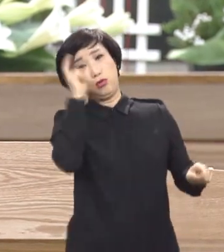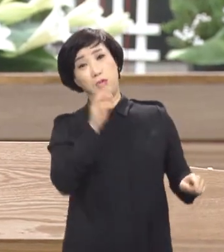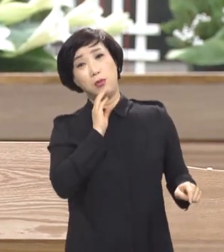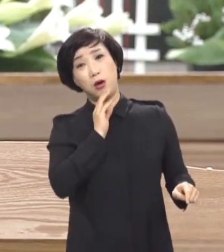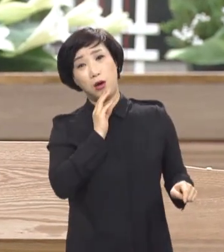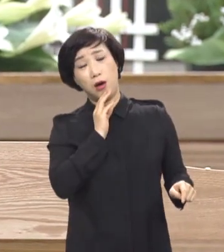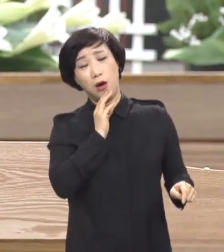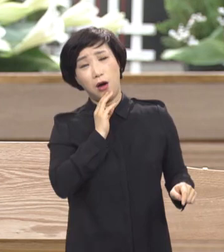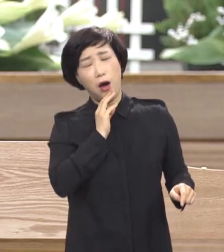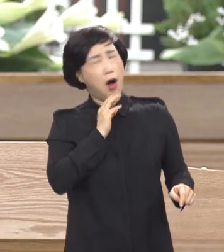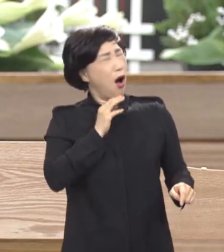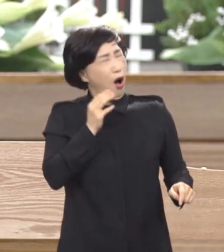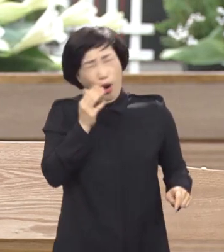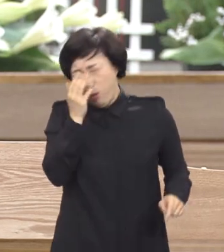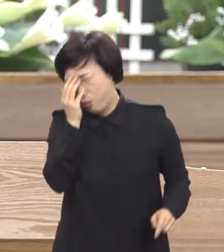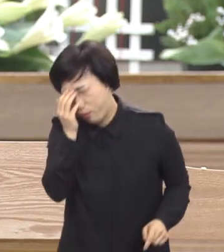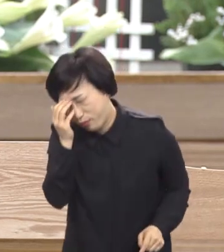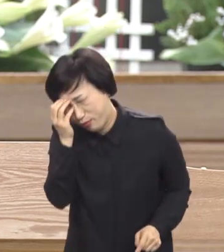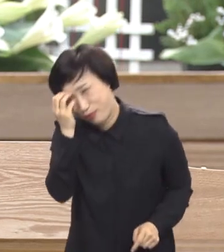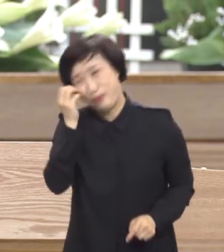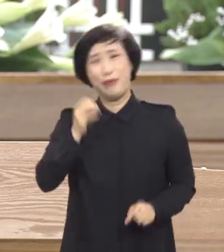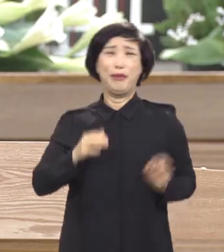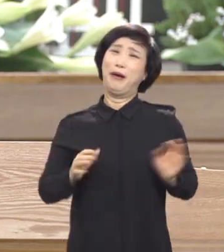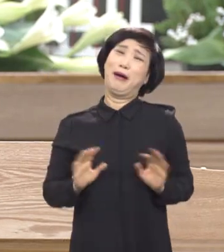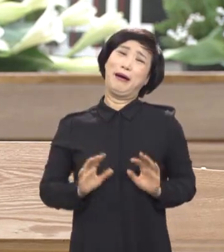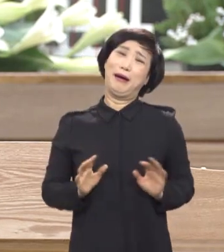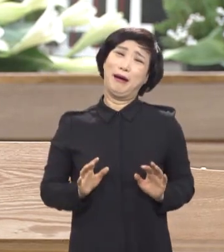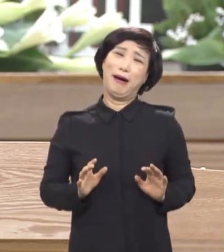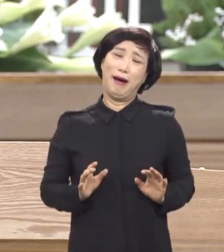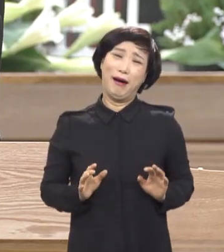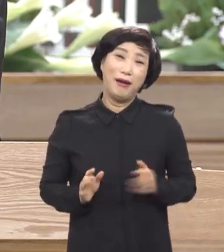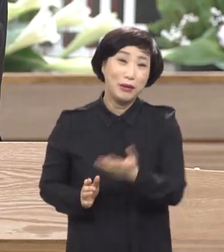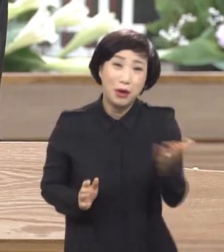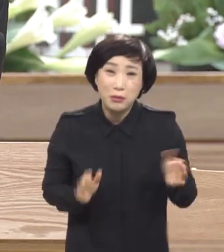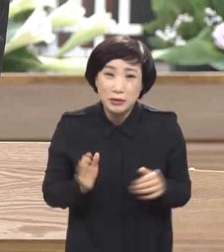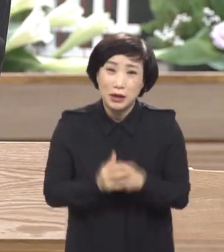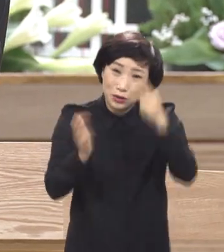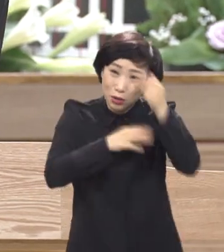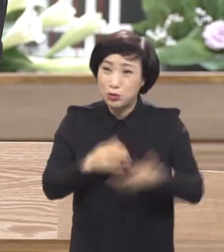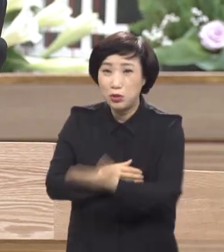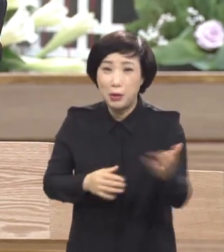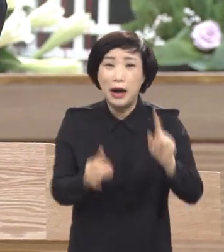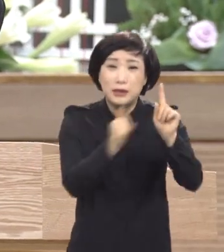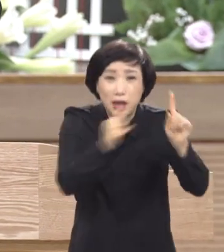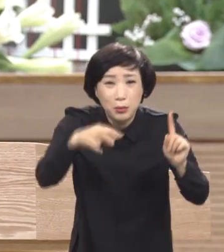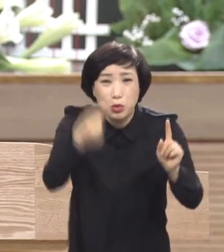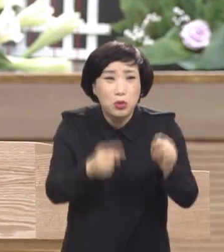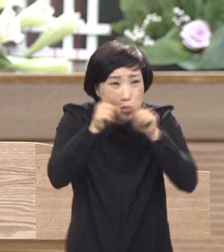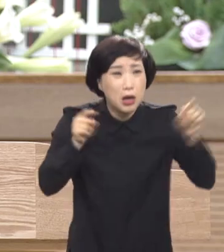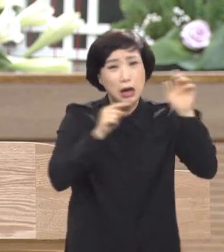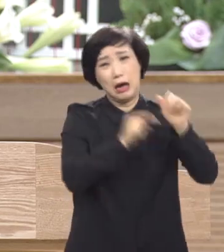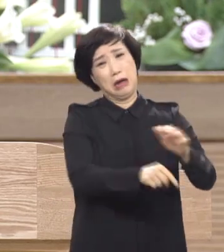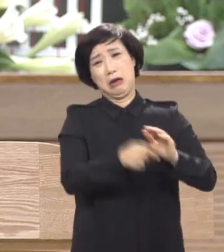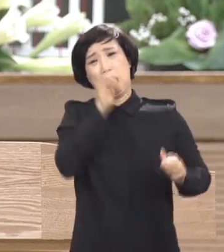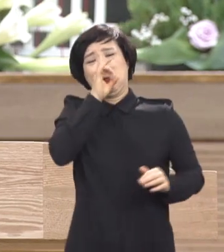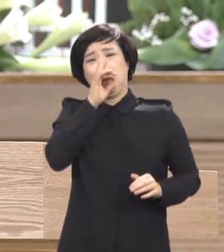난 그런 생각도 해보는 사람이야 어떻게 우리 성도들 한 사람도 지옥 보내지 않나